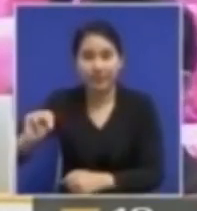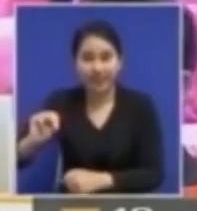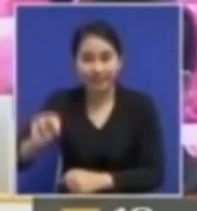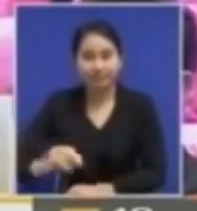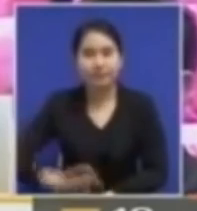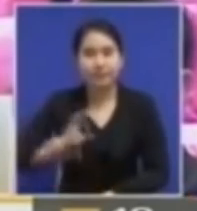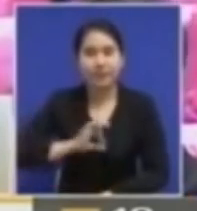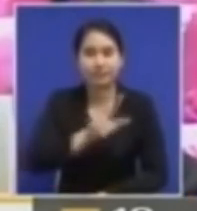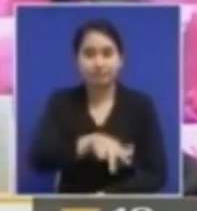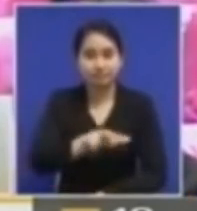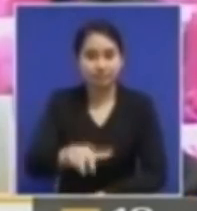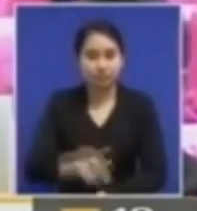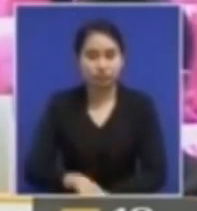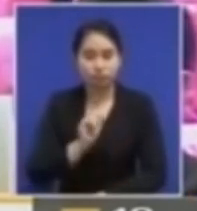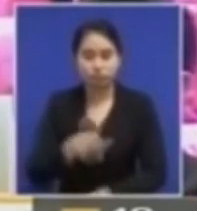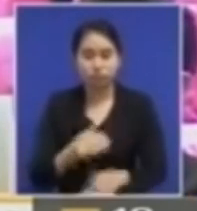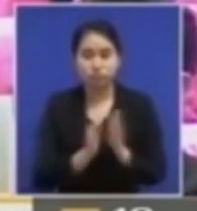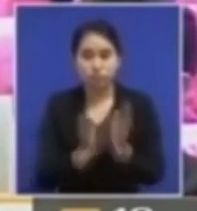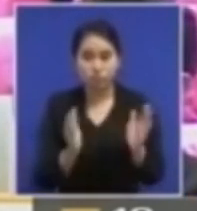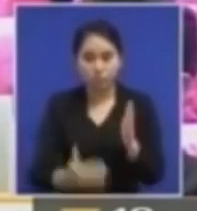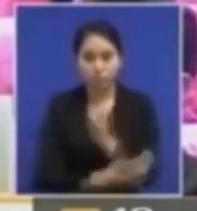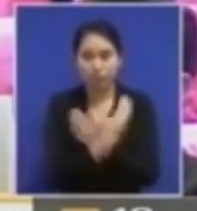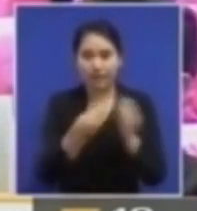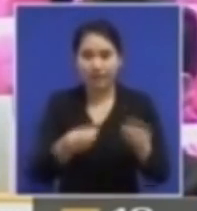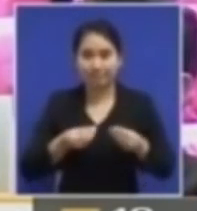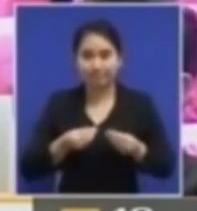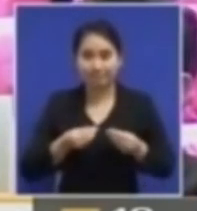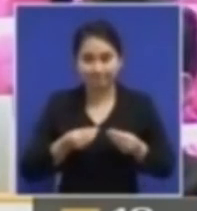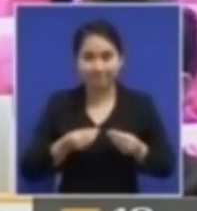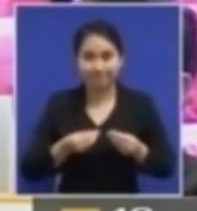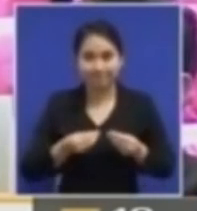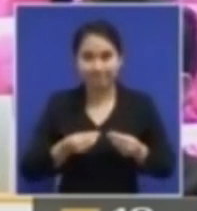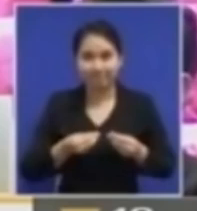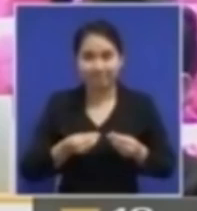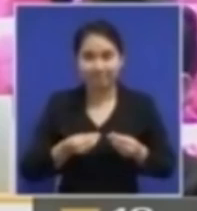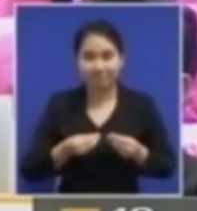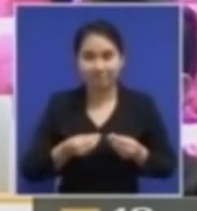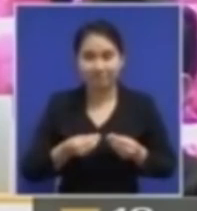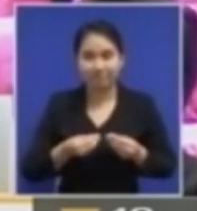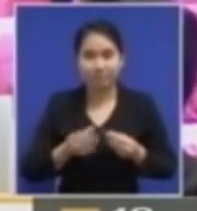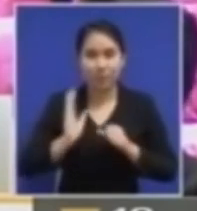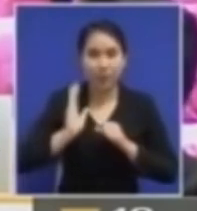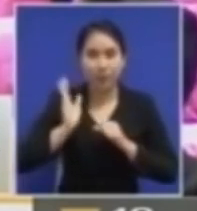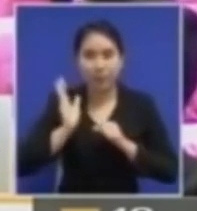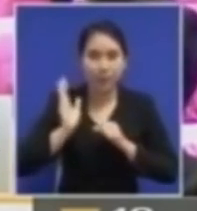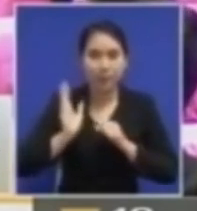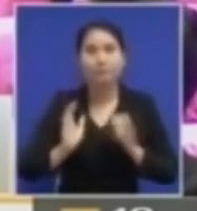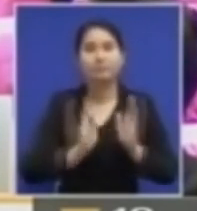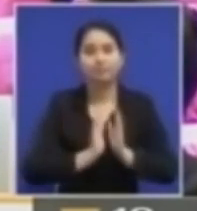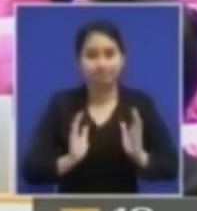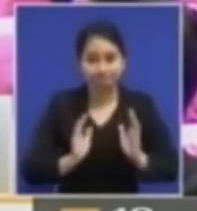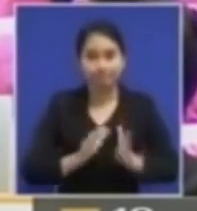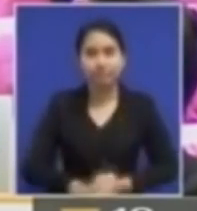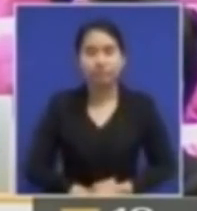ก่อนอื่นต้องกราบขอบคุณท่านประธานที่ให้โอกาสสมาชิกได้มีโอกาสอภิปรายเพื่อ